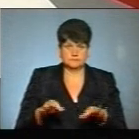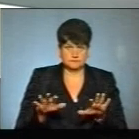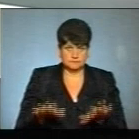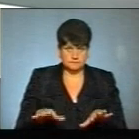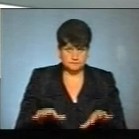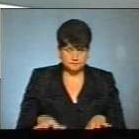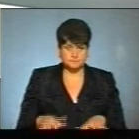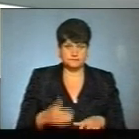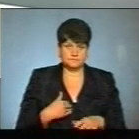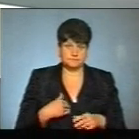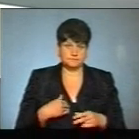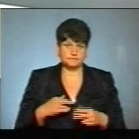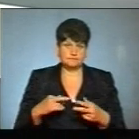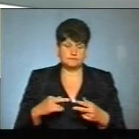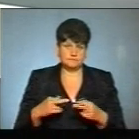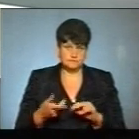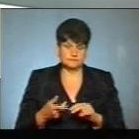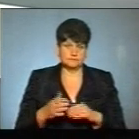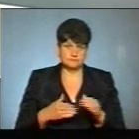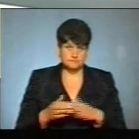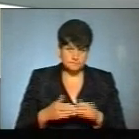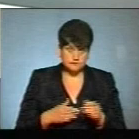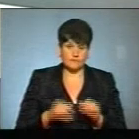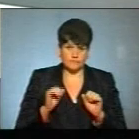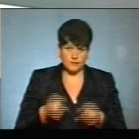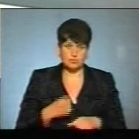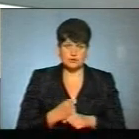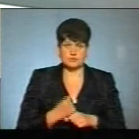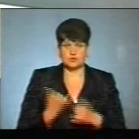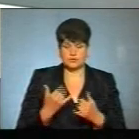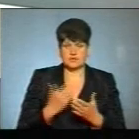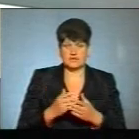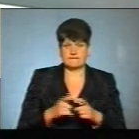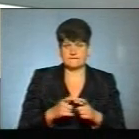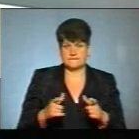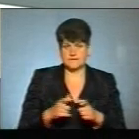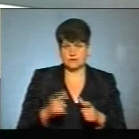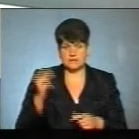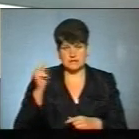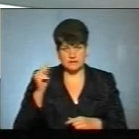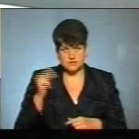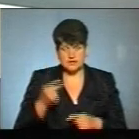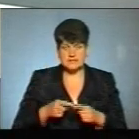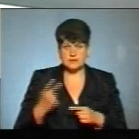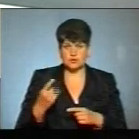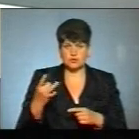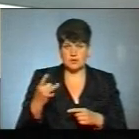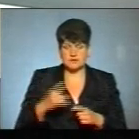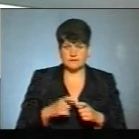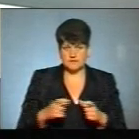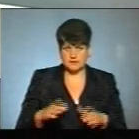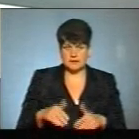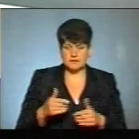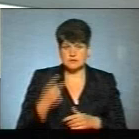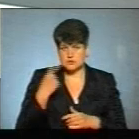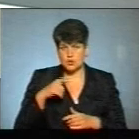як людина хоче перекваліфікуватися, вона це може зробити. На сьогодні діє ваучер на навчання, це одноразовий ваучер, який видається